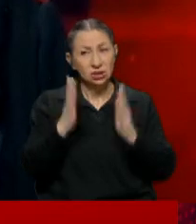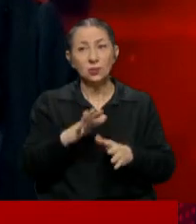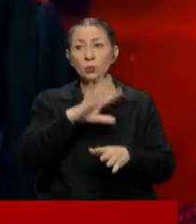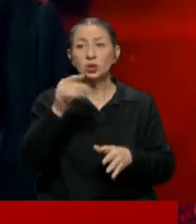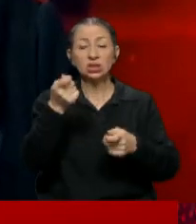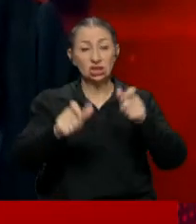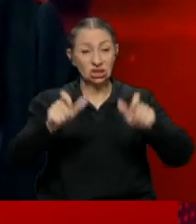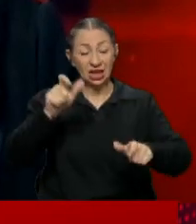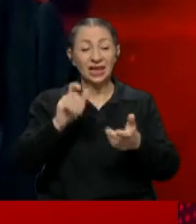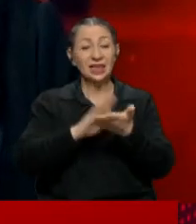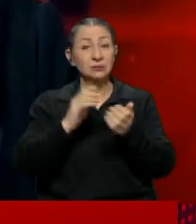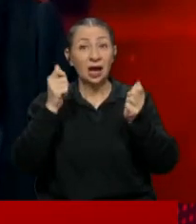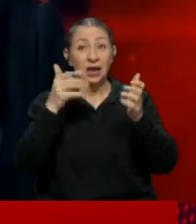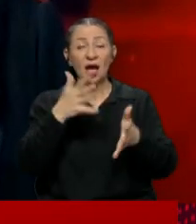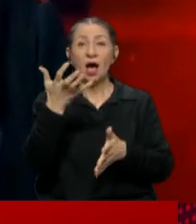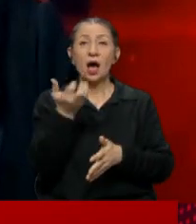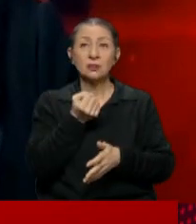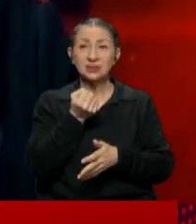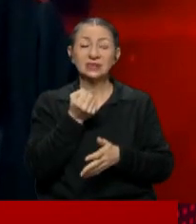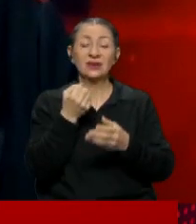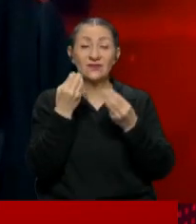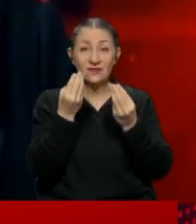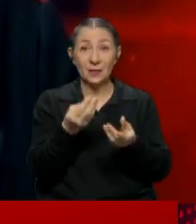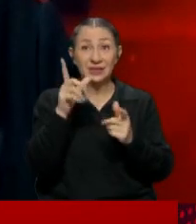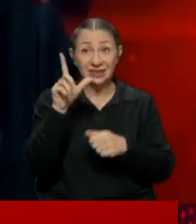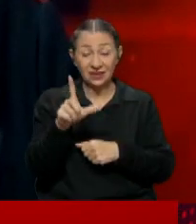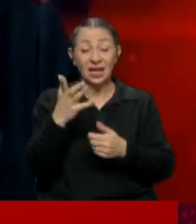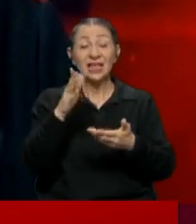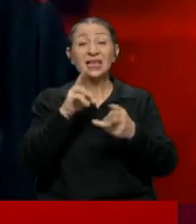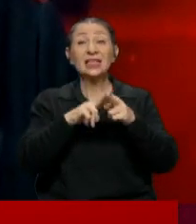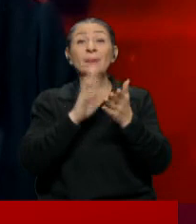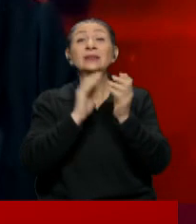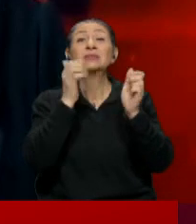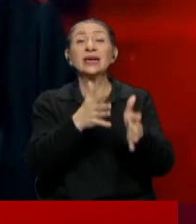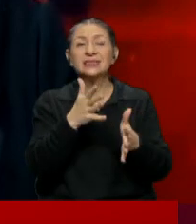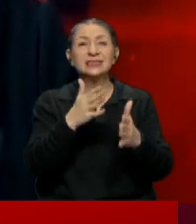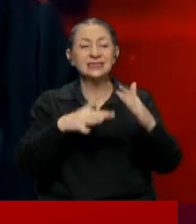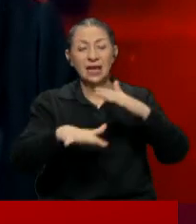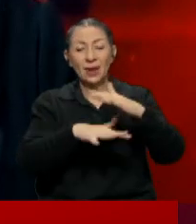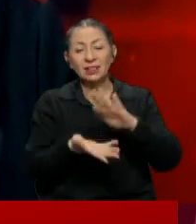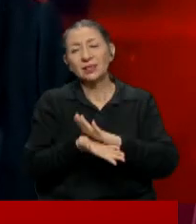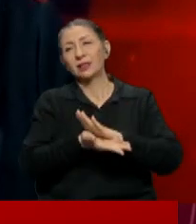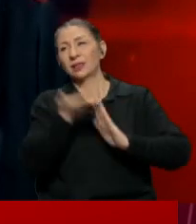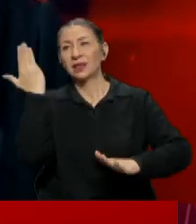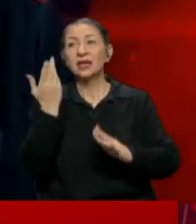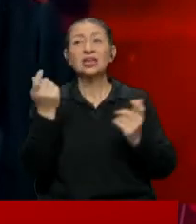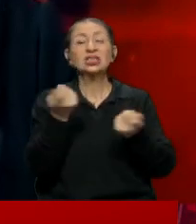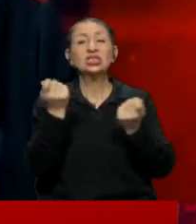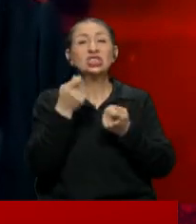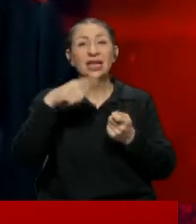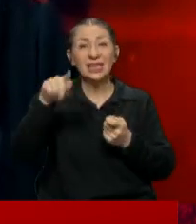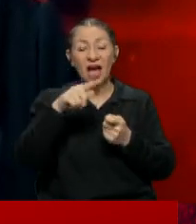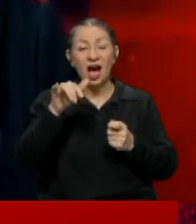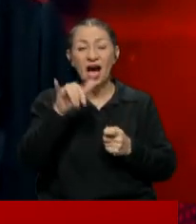bütün işçilerin kıdem tazminatı almasını sağlayacak ve kıdem tazminatı tavanının da kaldırılarak işçilerin